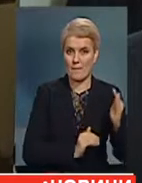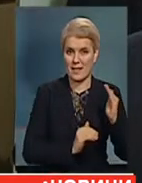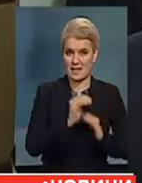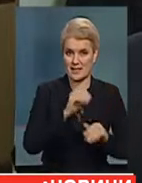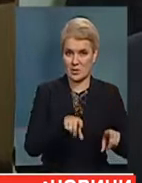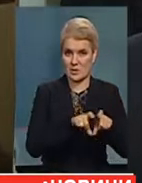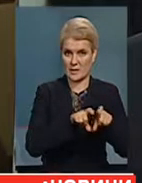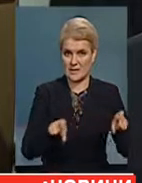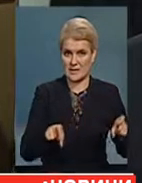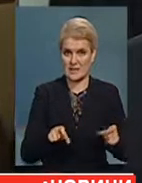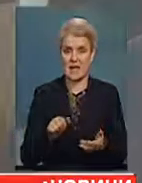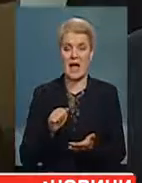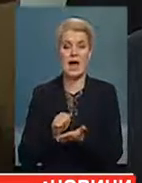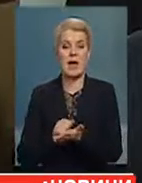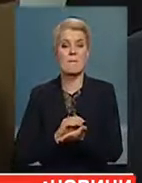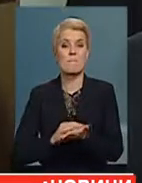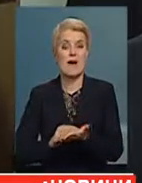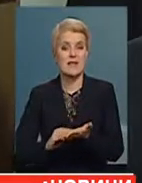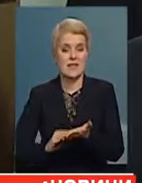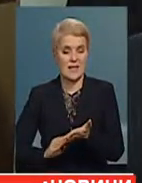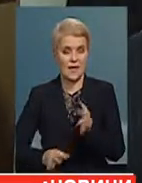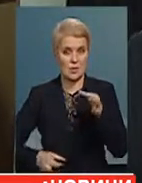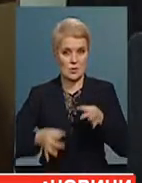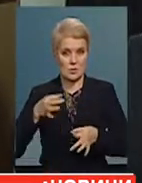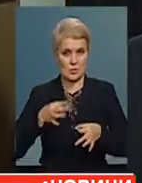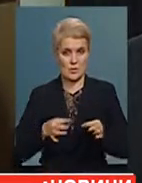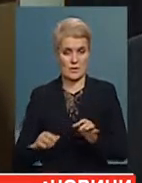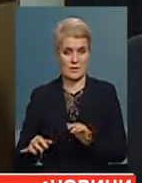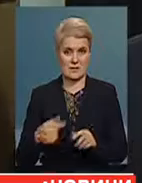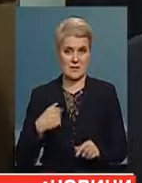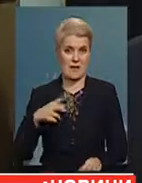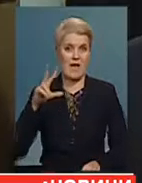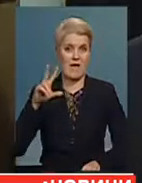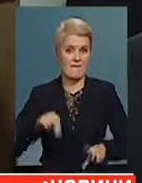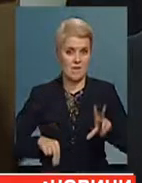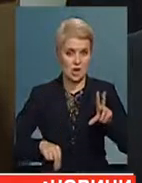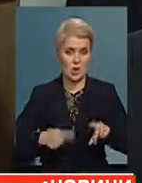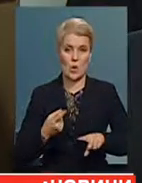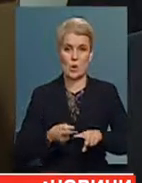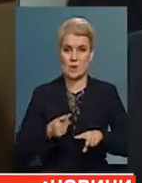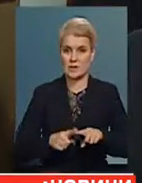матеріали судового засідання. Я вважаю, що це іде свідоме затягування.